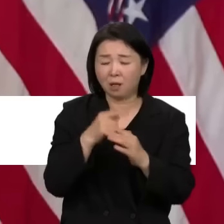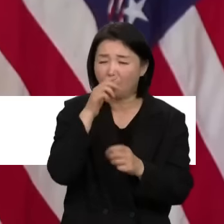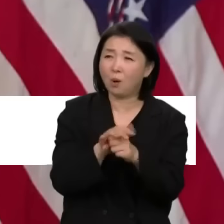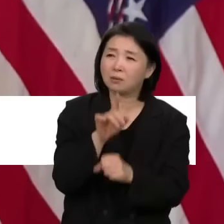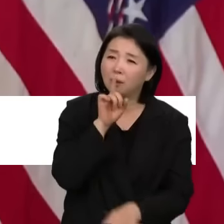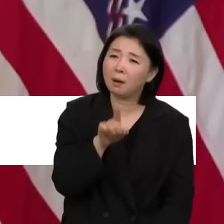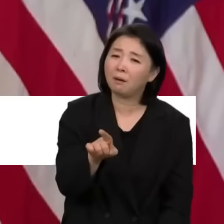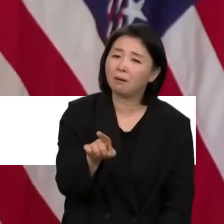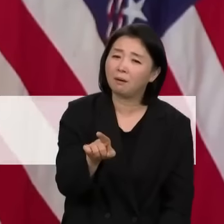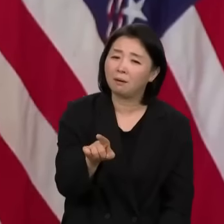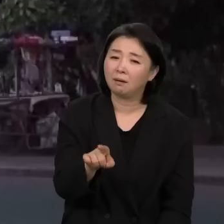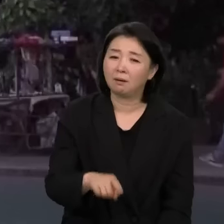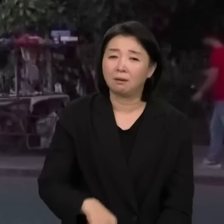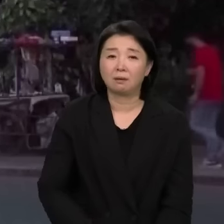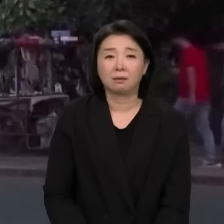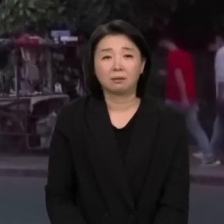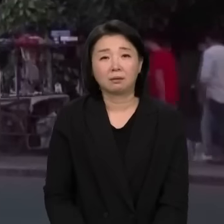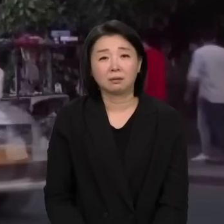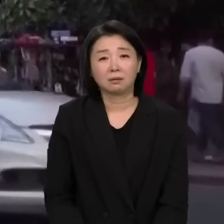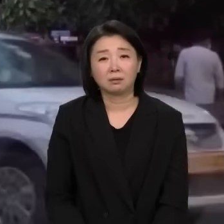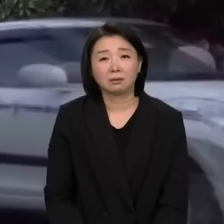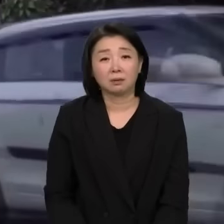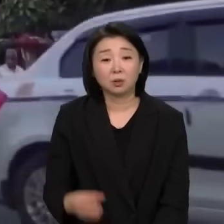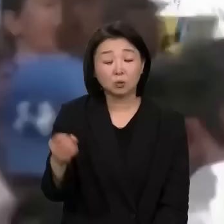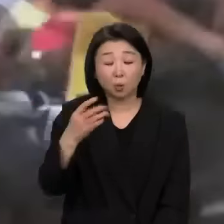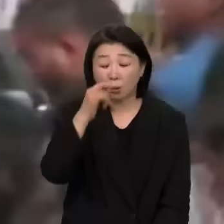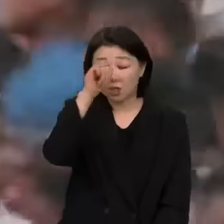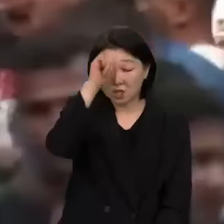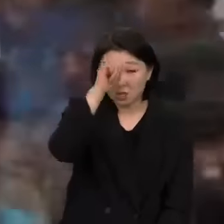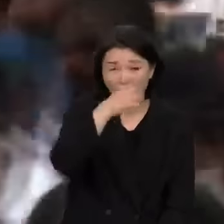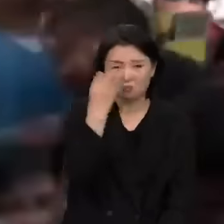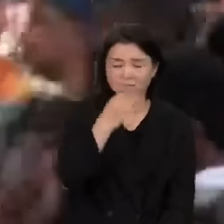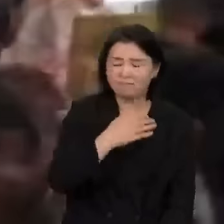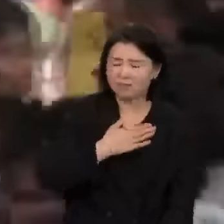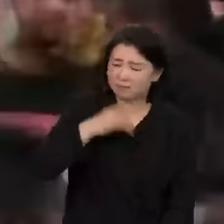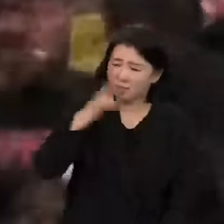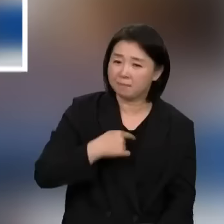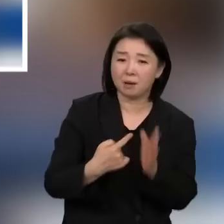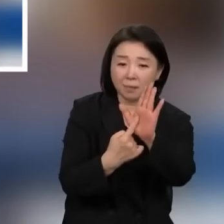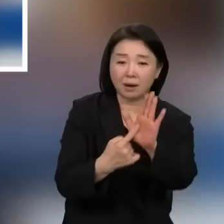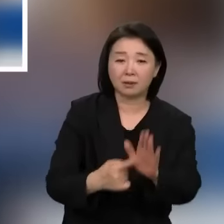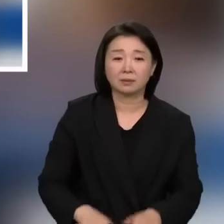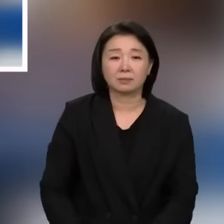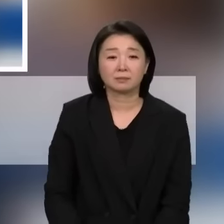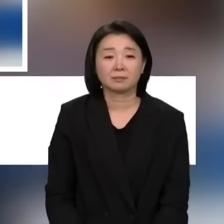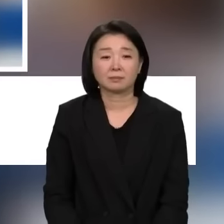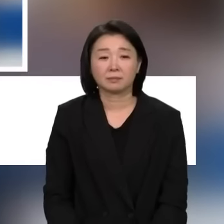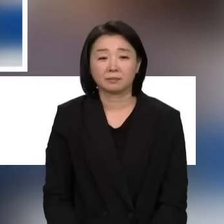발언이라고 전했습니다 함께 언급된 인도 언론도 불쾌감을 표시했습니다